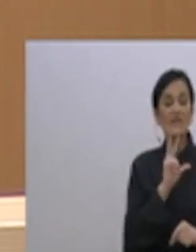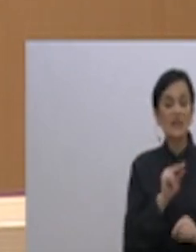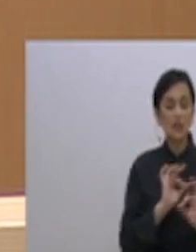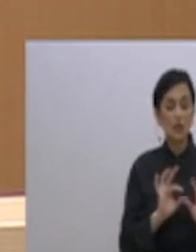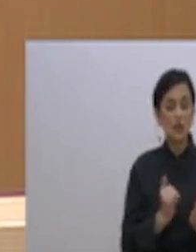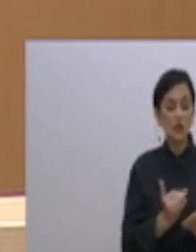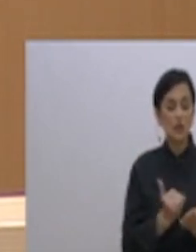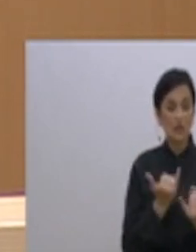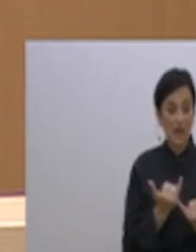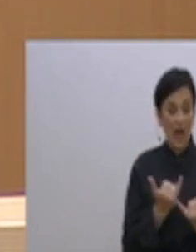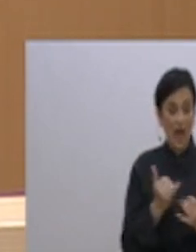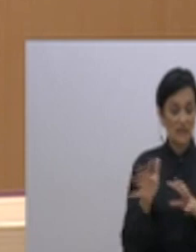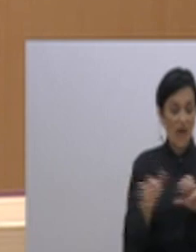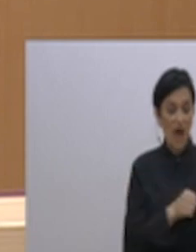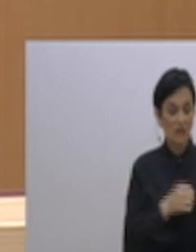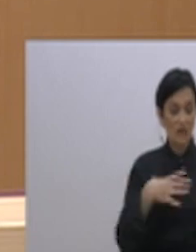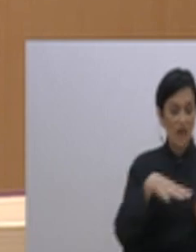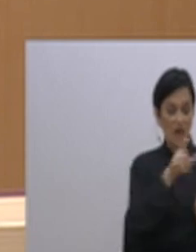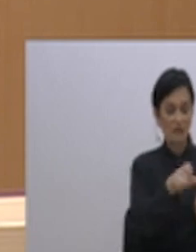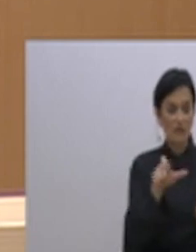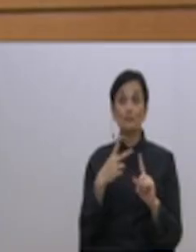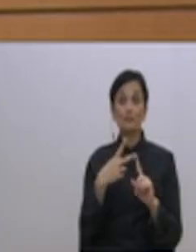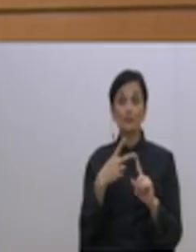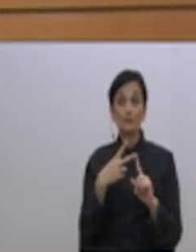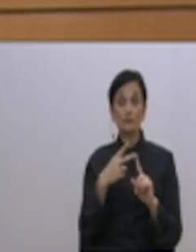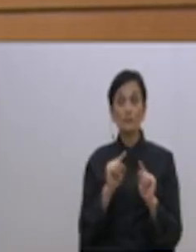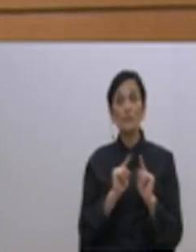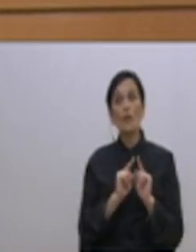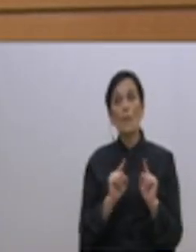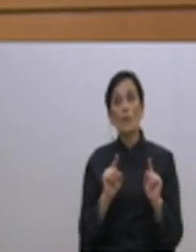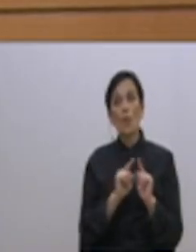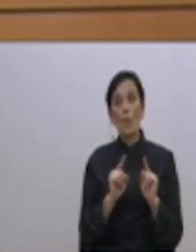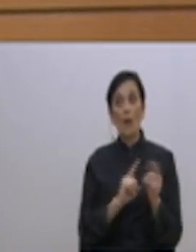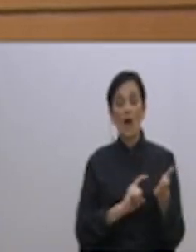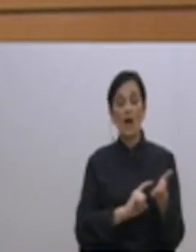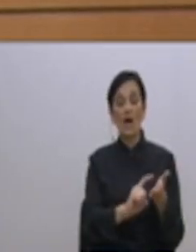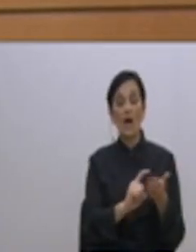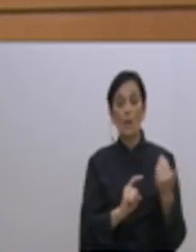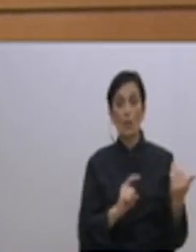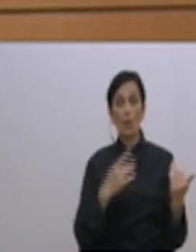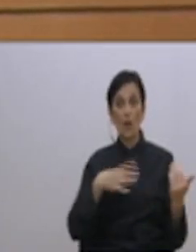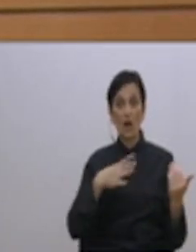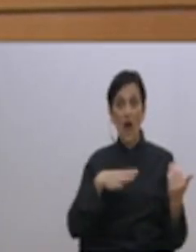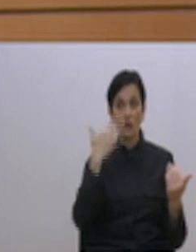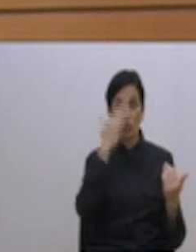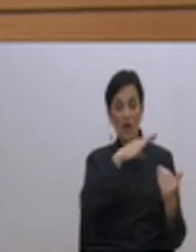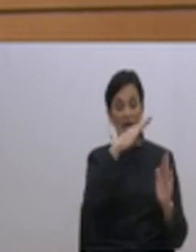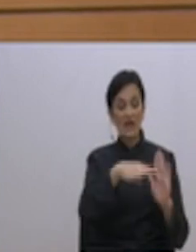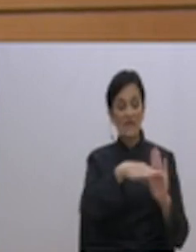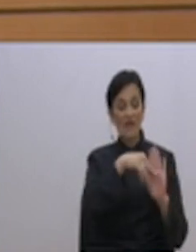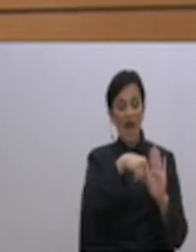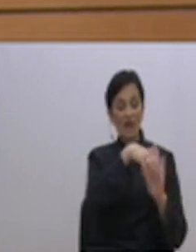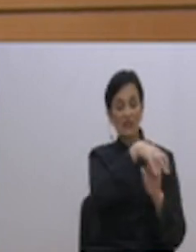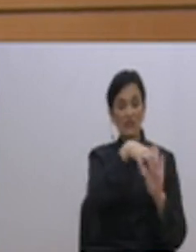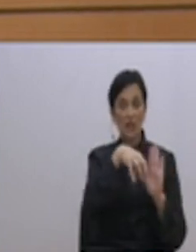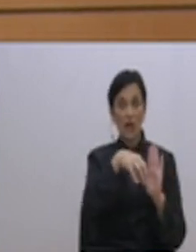დღეს ართმევთ ქართველ ხალხს ევროპულ მომავალს. პროპაგანდისტული ხაზი ქართული ოცნების ქვედანაყოფის